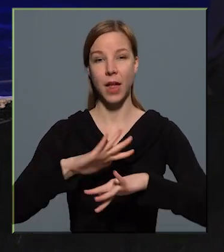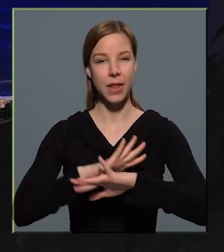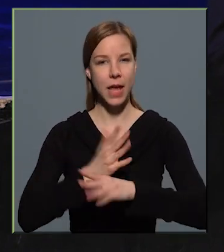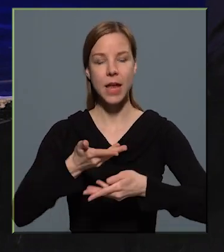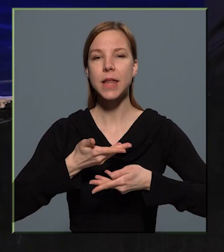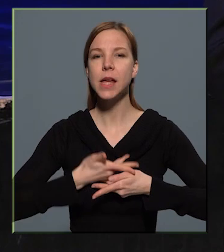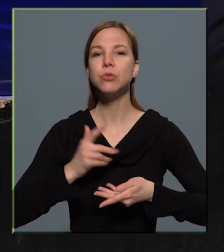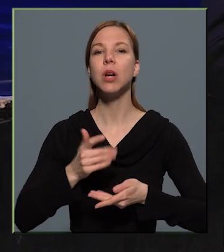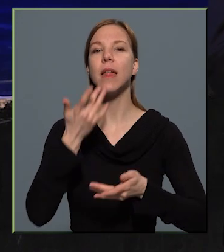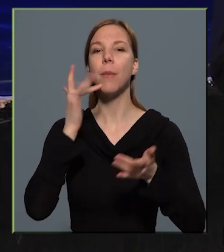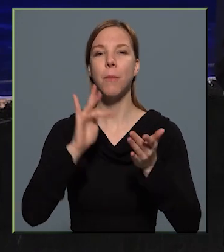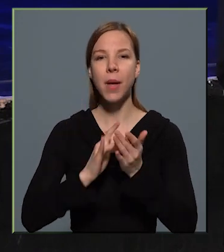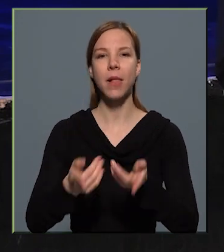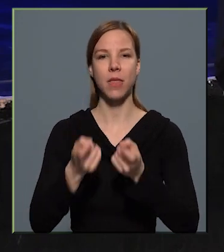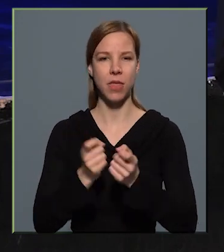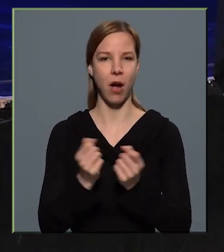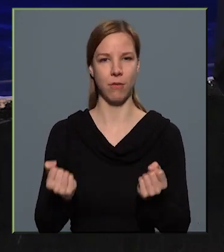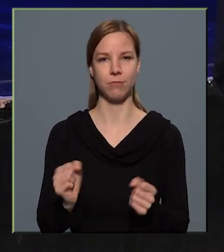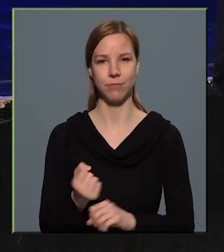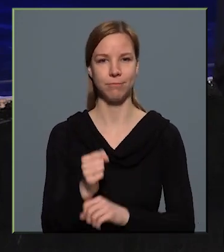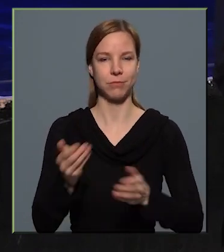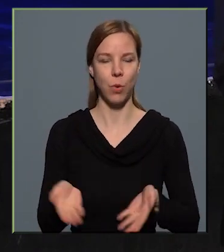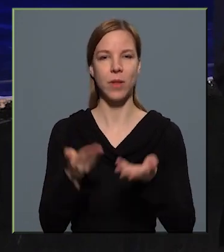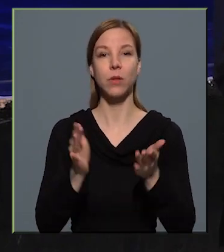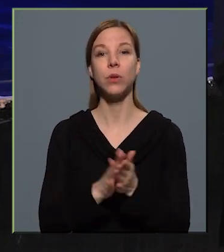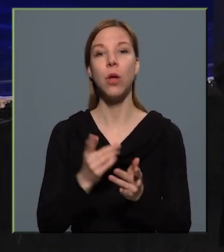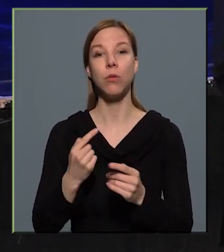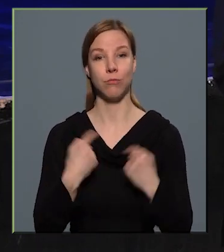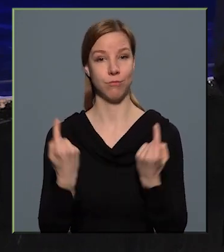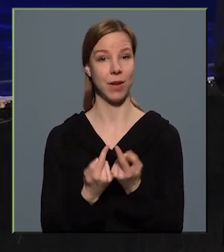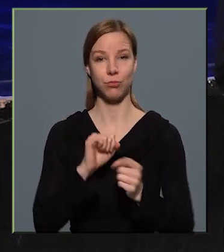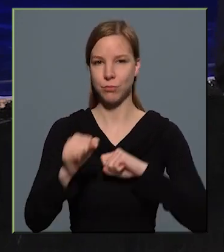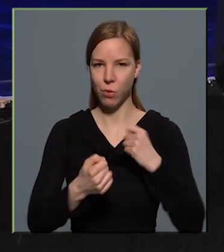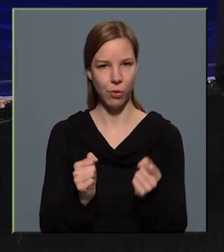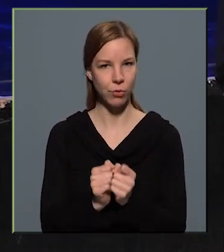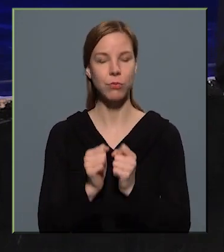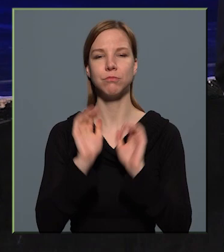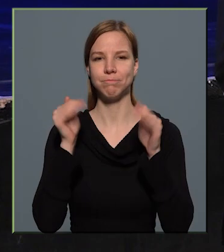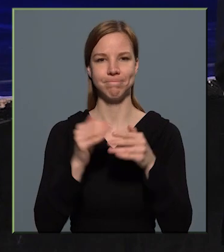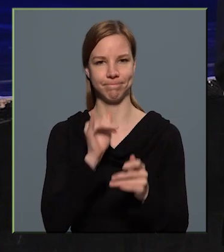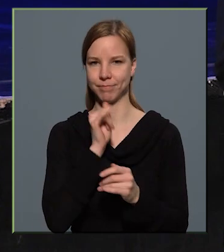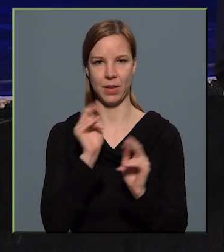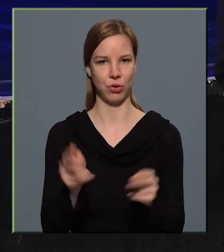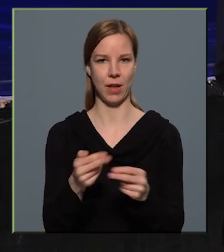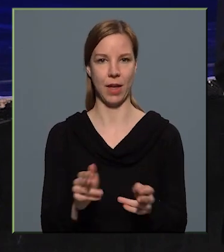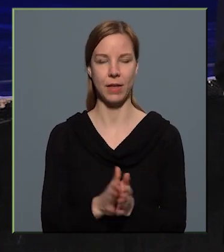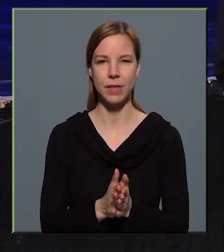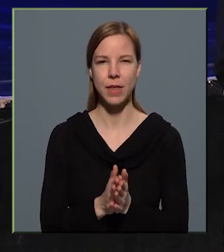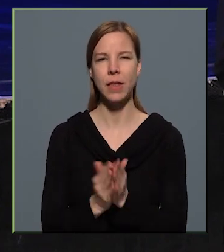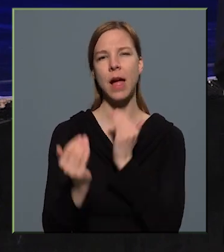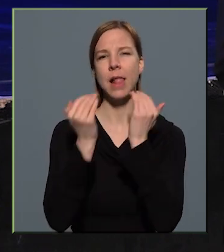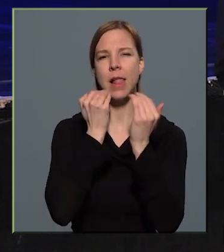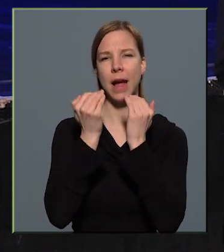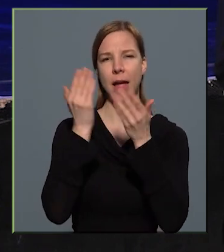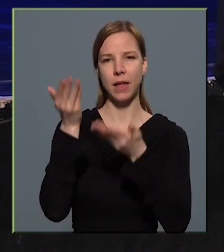példa ösztönöz arra, hogy megmozduljunk, hogy elhiggyük, nincs lehetetlen. Legenda kevés